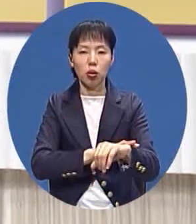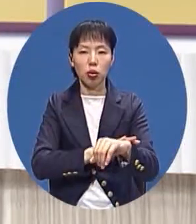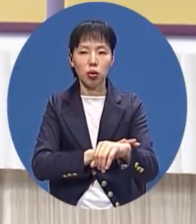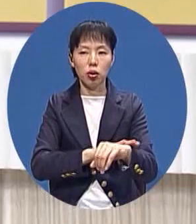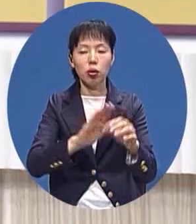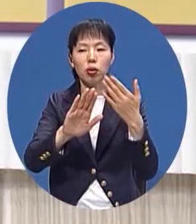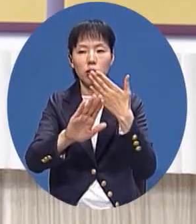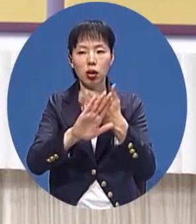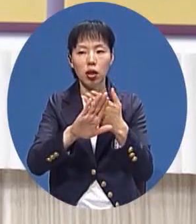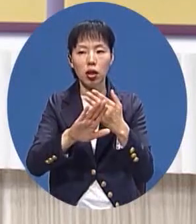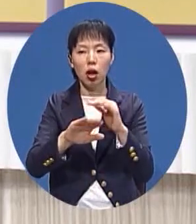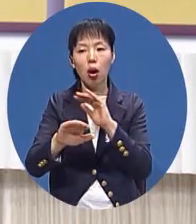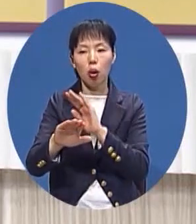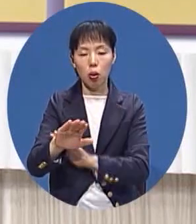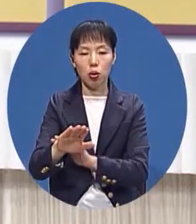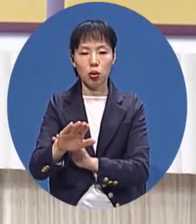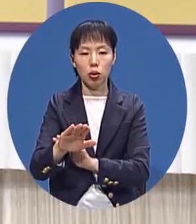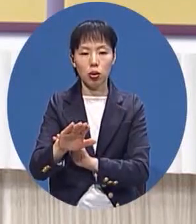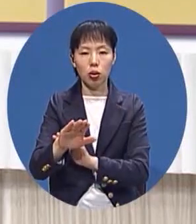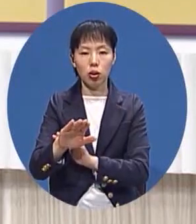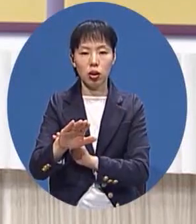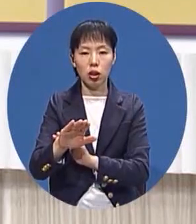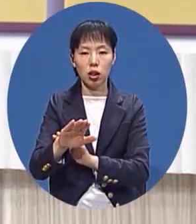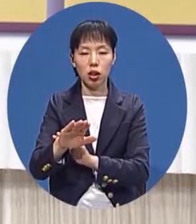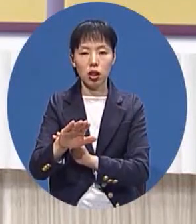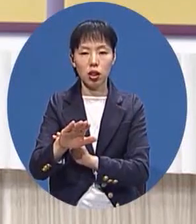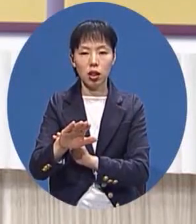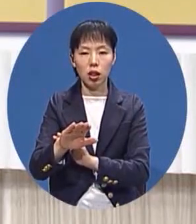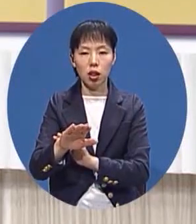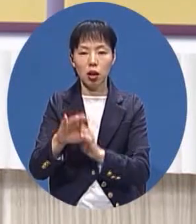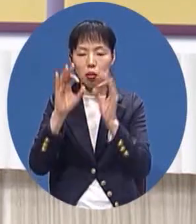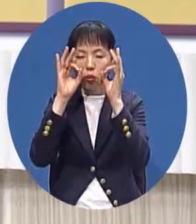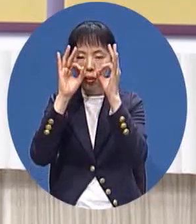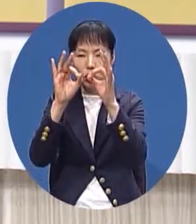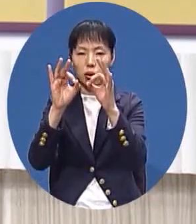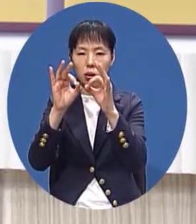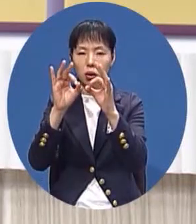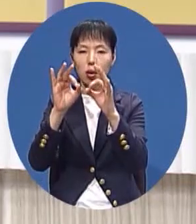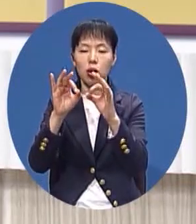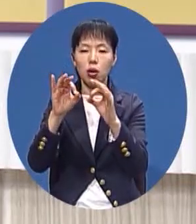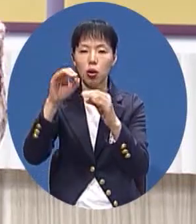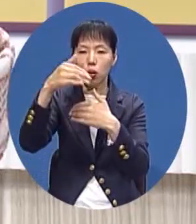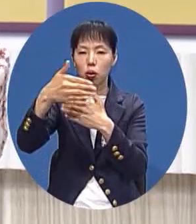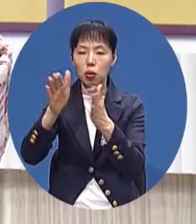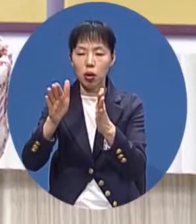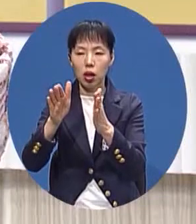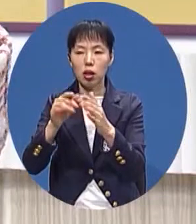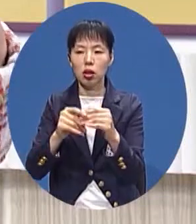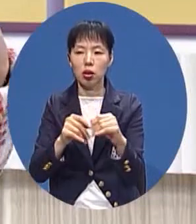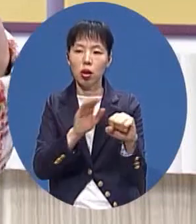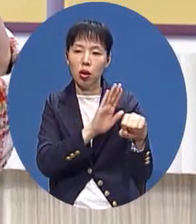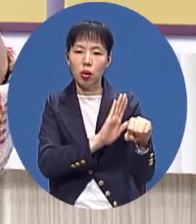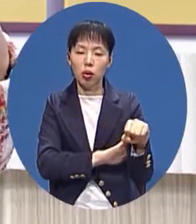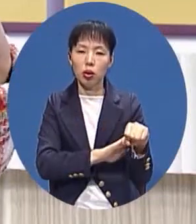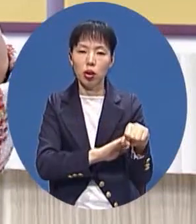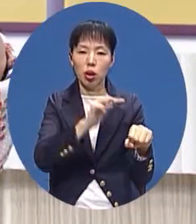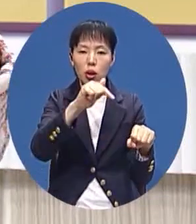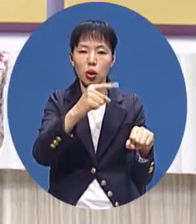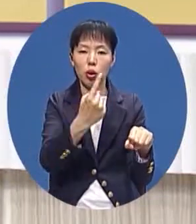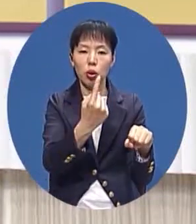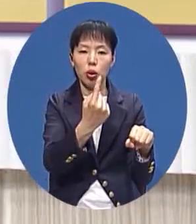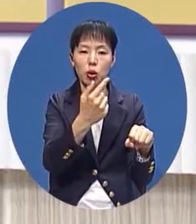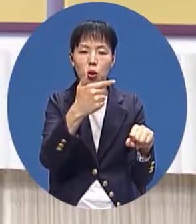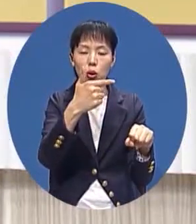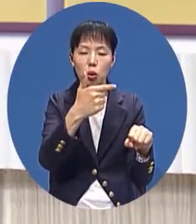네. 오른쪽은 뭐 시공간, 시각 자극 뭐 이런 것들 공간 자극을 다루고 이제 왼쪽은 논리와 의미를